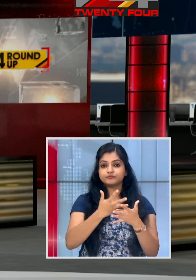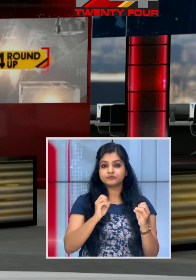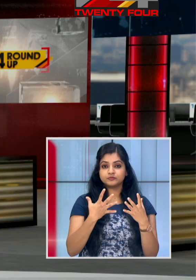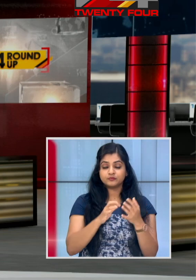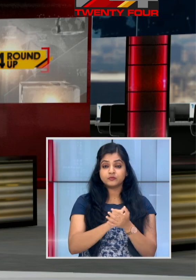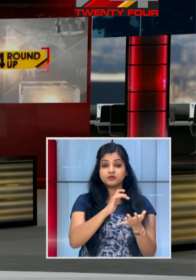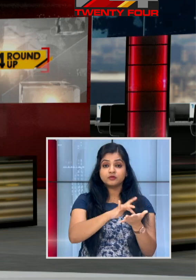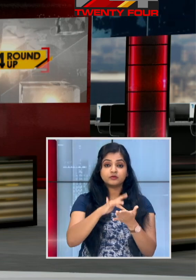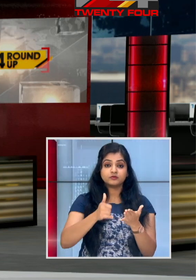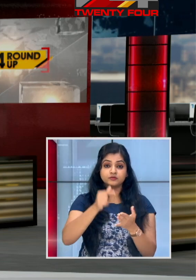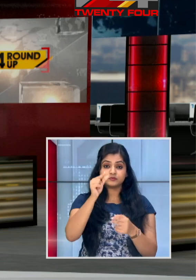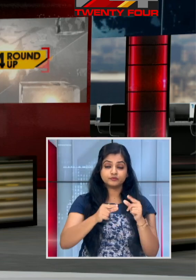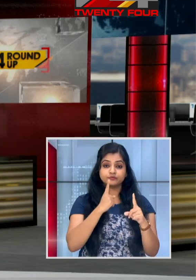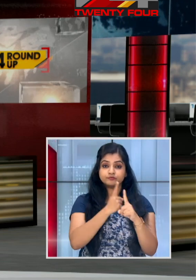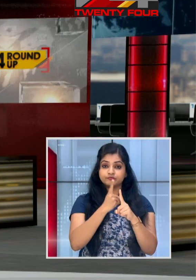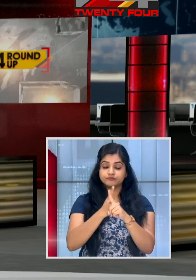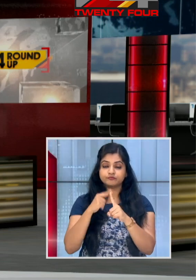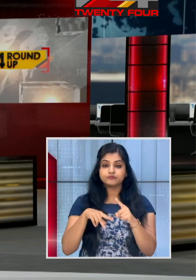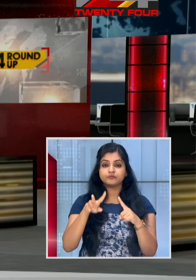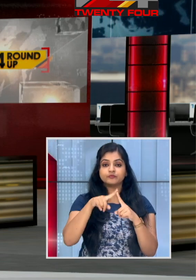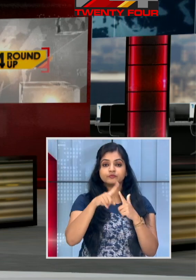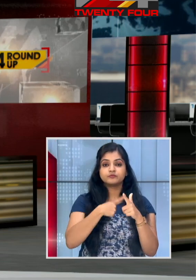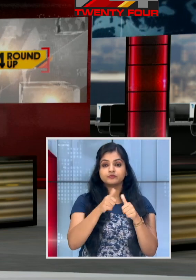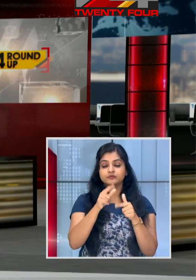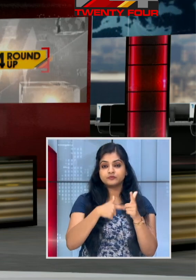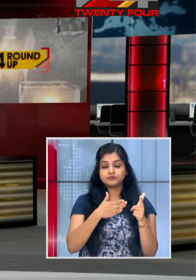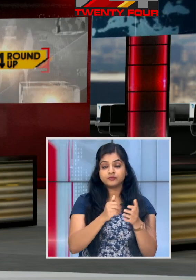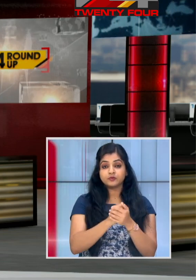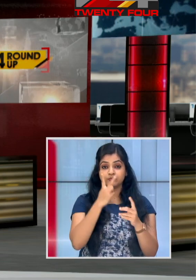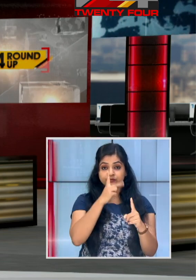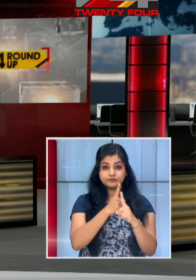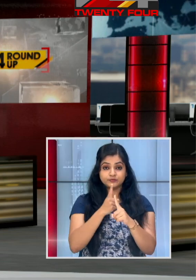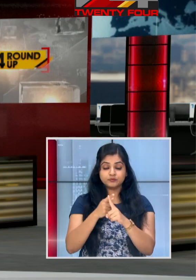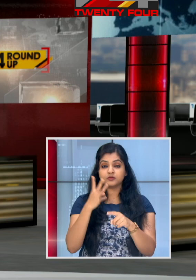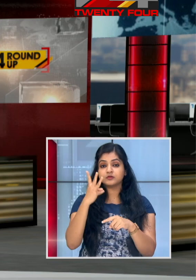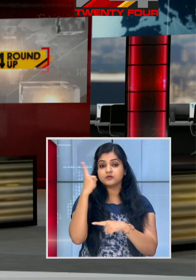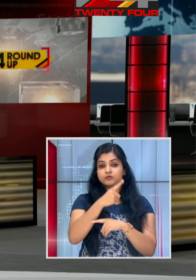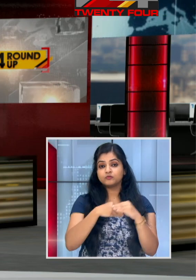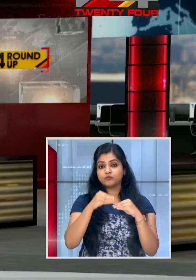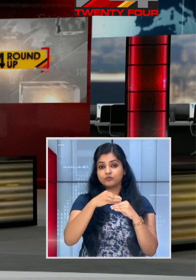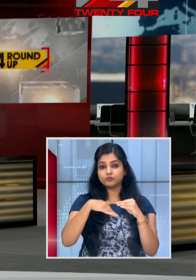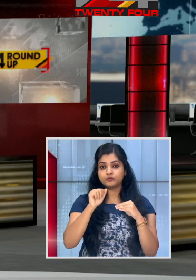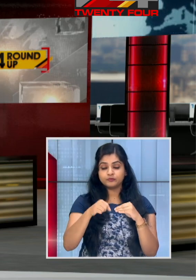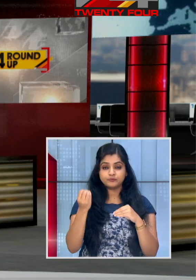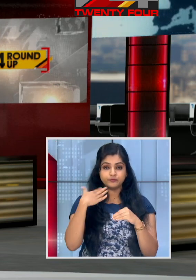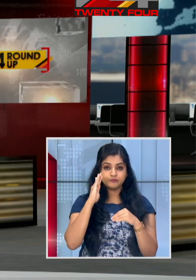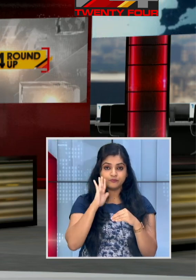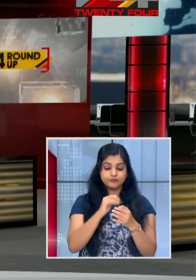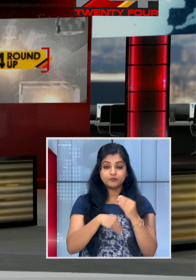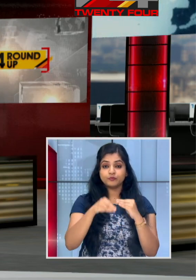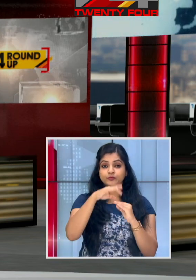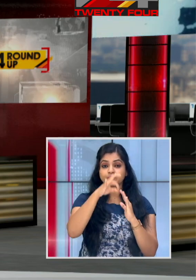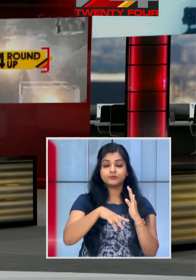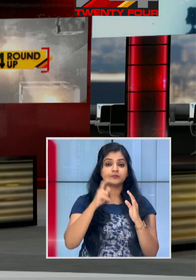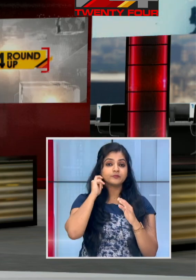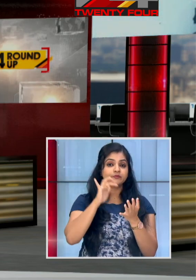നിയമസഭാ മണ്ഡലങ്ങളിലെയും ഭാരവാഹികളെ വിജയ് പ്രത്യേകം കണ്ട് സംസാരിക്കും. കൂടിക്കാഴ്ച മൂന്ന് ദിവസം കൂടി തുടരുമെന്നാണ് സൂചന. മനീഷ് മൂർത്തി ചേരുന്നുണ്ട് ചെന്നൈയിൽ നിന്ന്